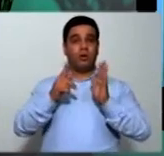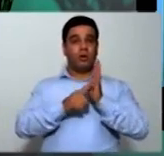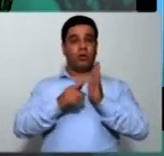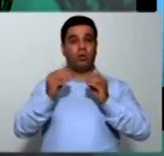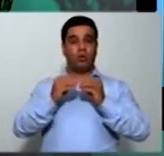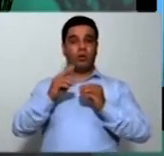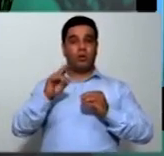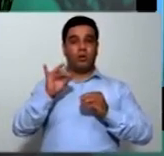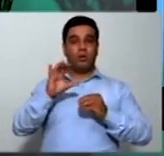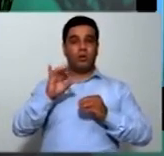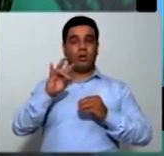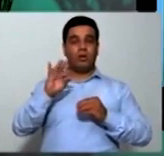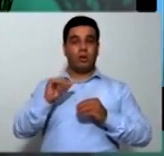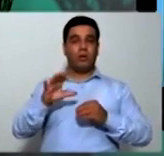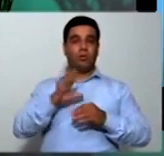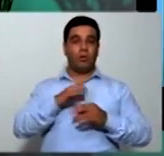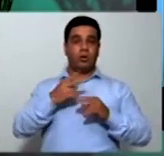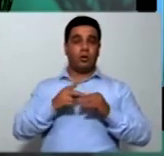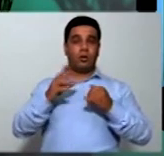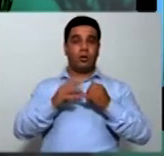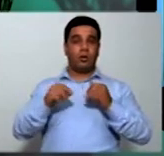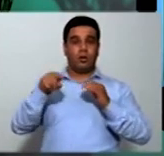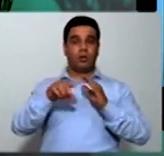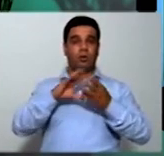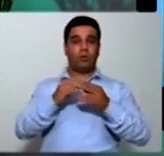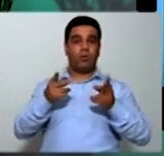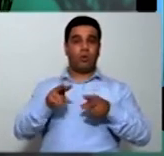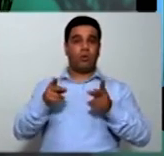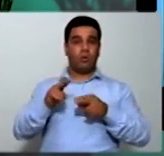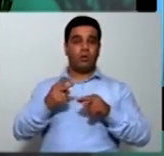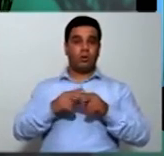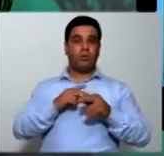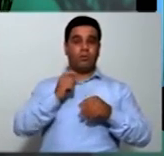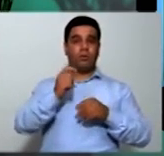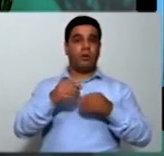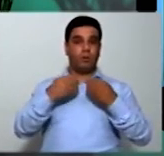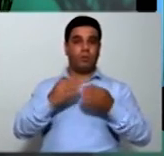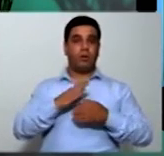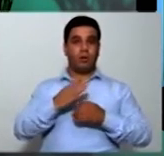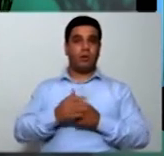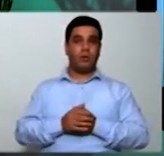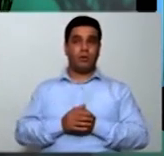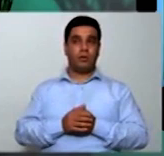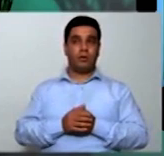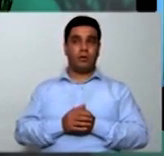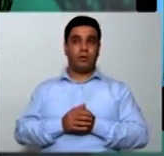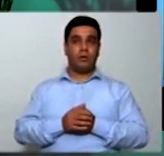7-10 desyatinagacha bo'lgan yer miqdori qoldirilishi belgilab berildi.